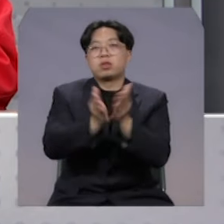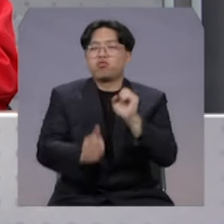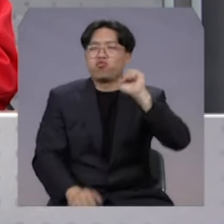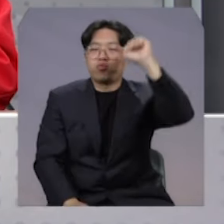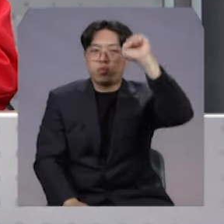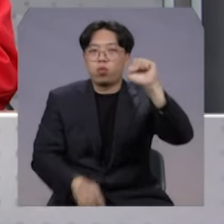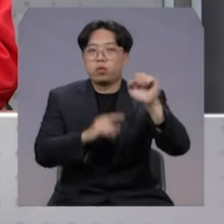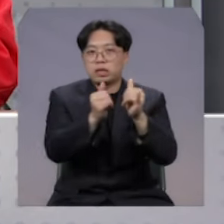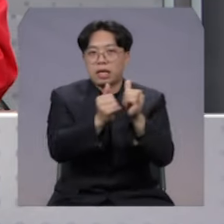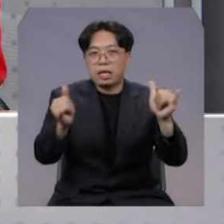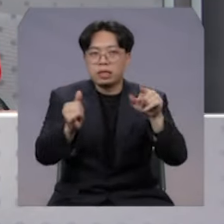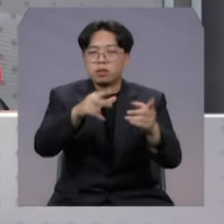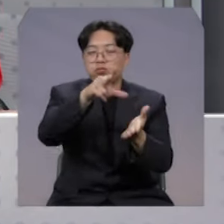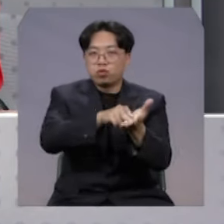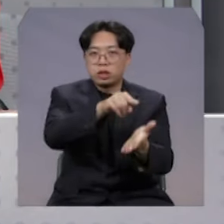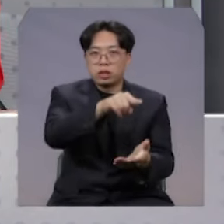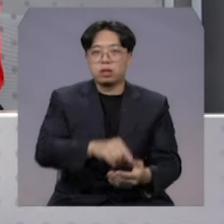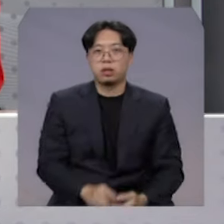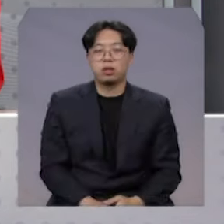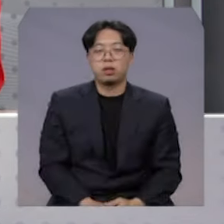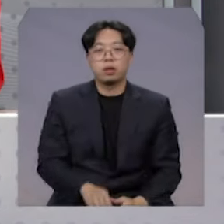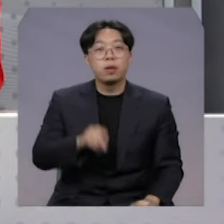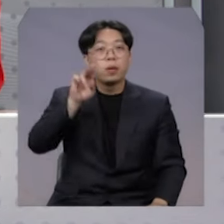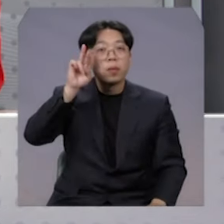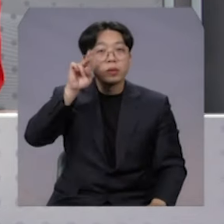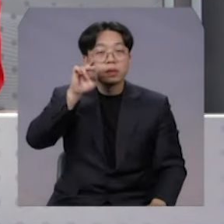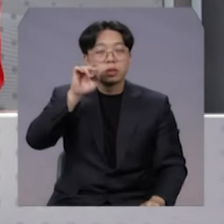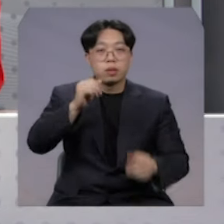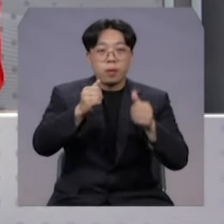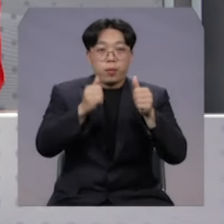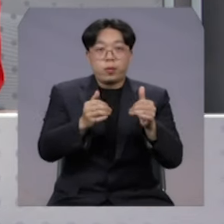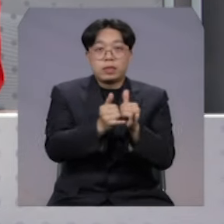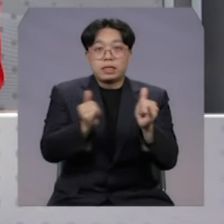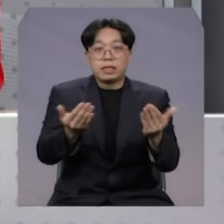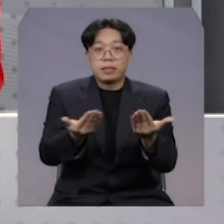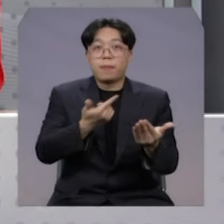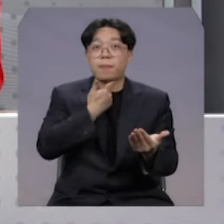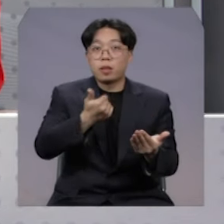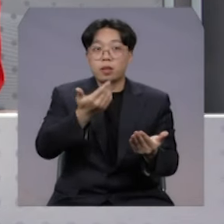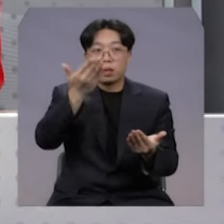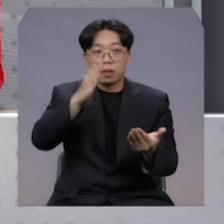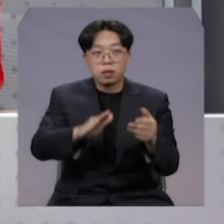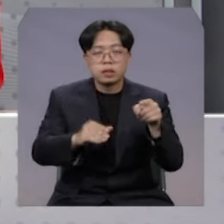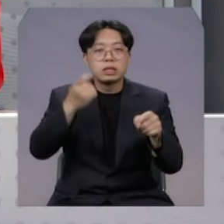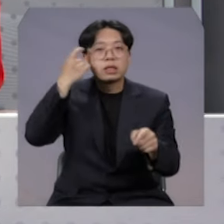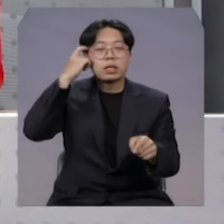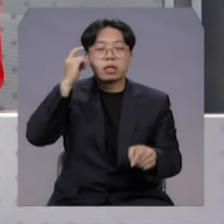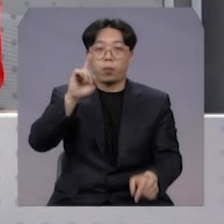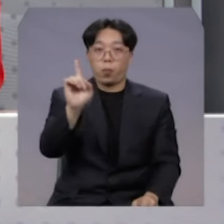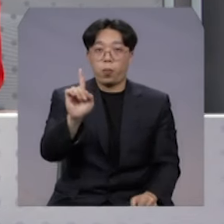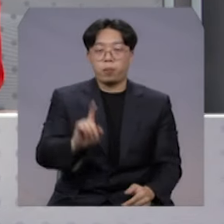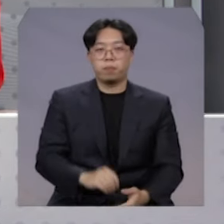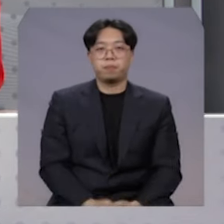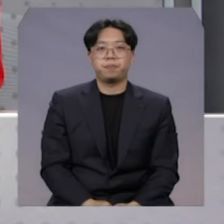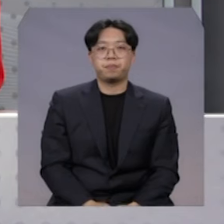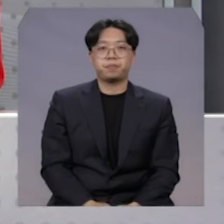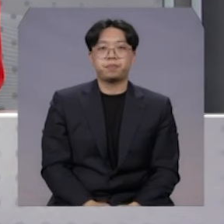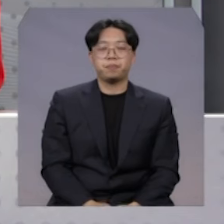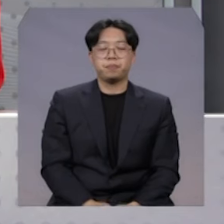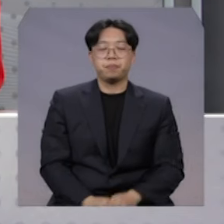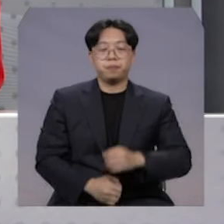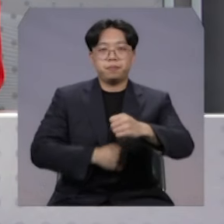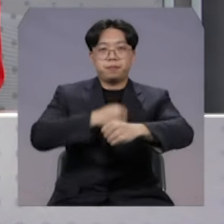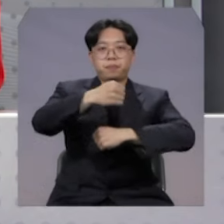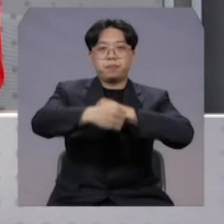통탄해하고 있습니다. 혹시 변호사를 하셨고 여러 가지 네. 이 직책을 하셨는데 이거에 대해서 의견이 어떠신가요? 네,